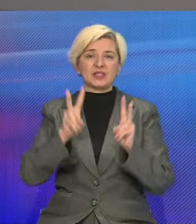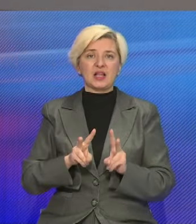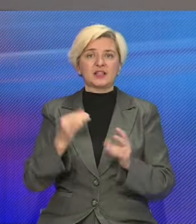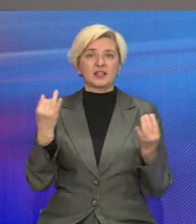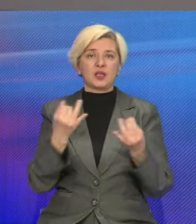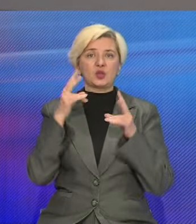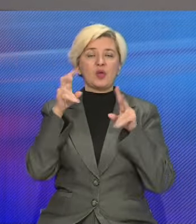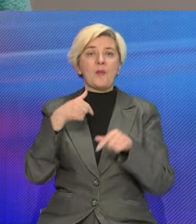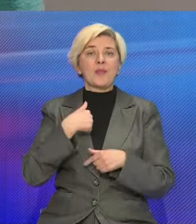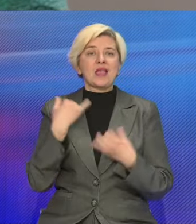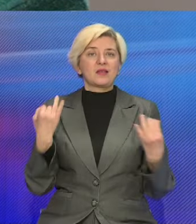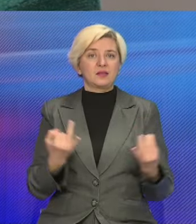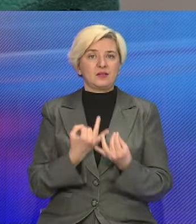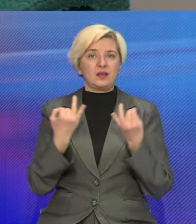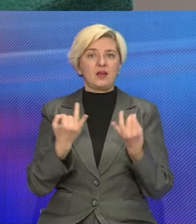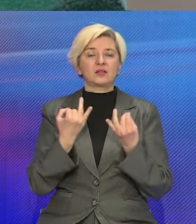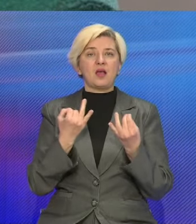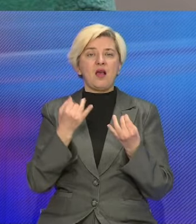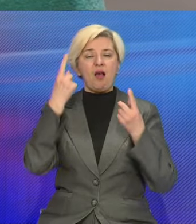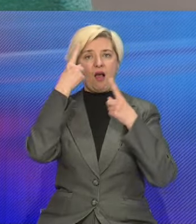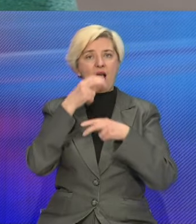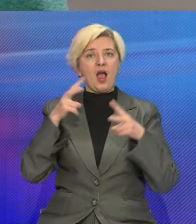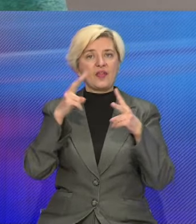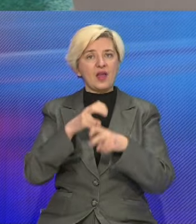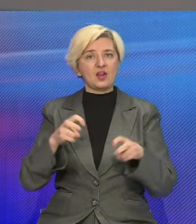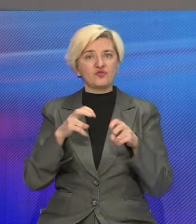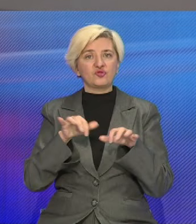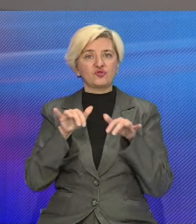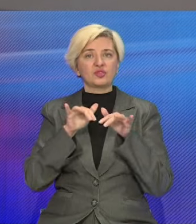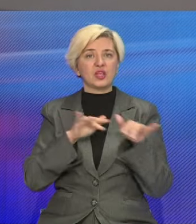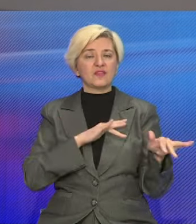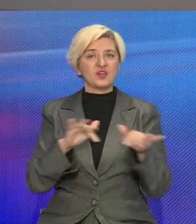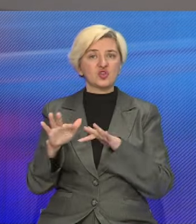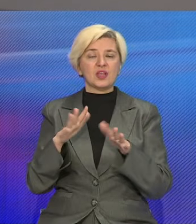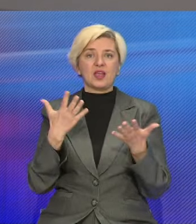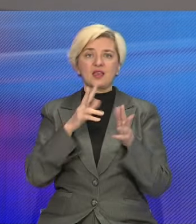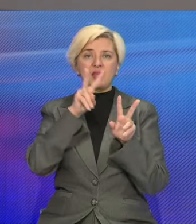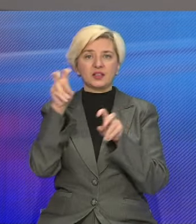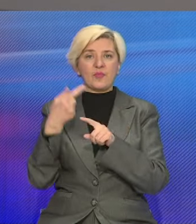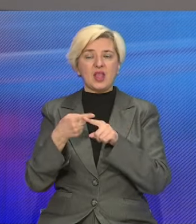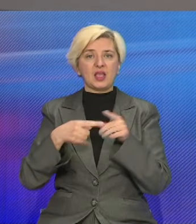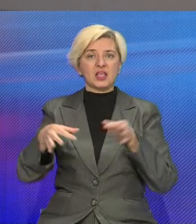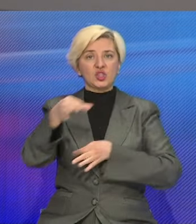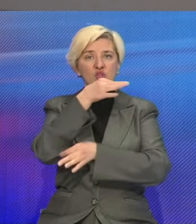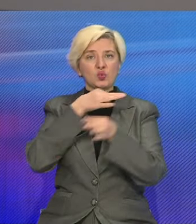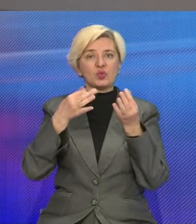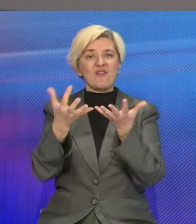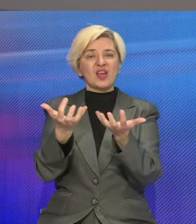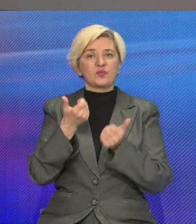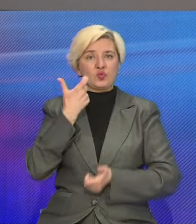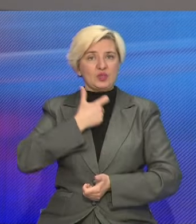звісно, інтересні аналітичні движення. Можуть бути якісь теми на цій дискусії. Я візьму їх для себе і в будущому